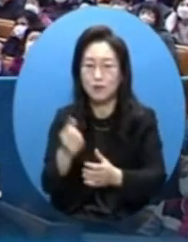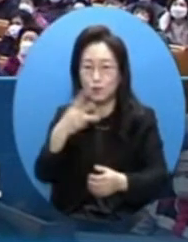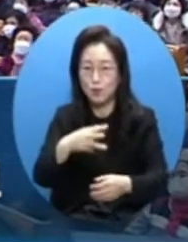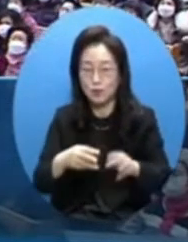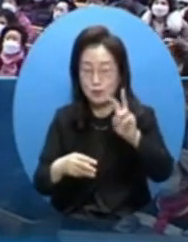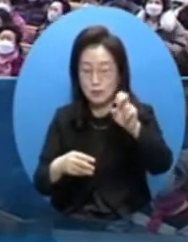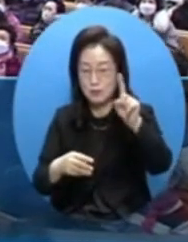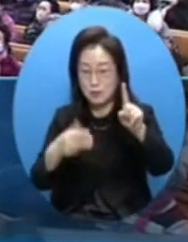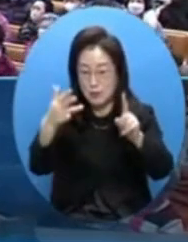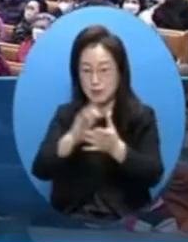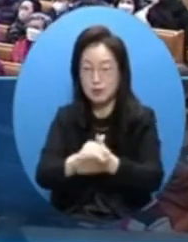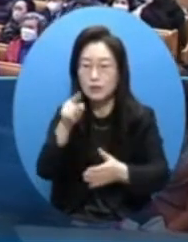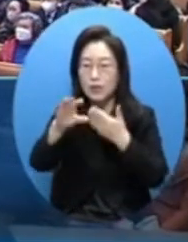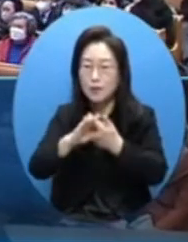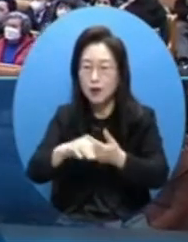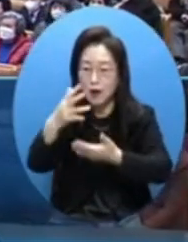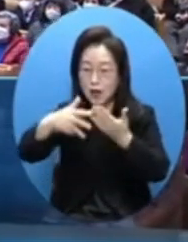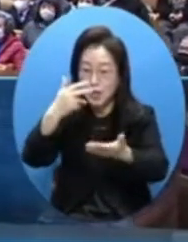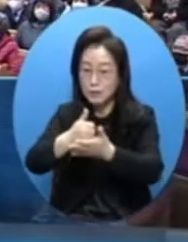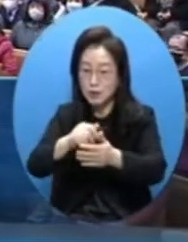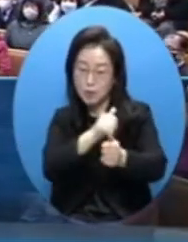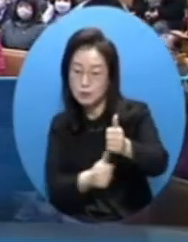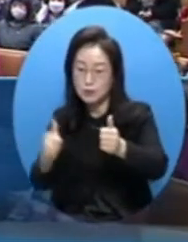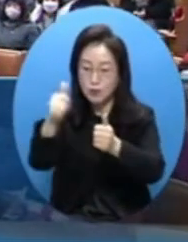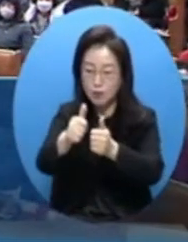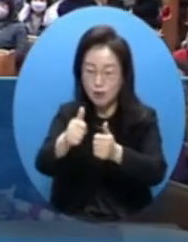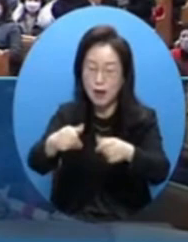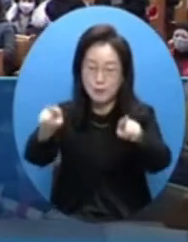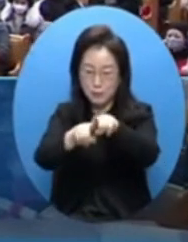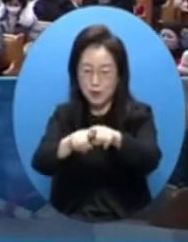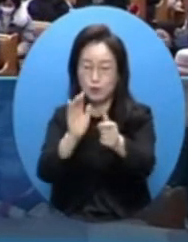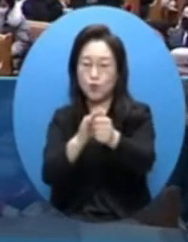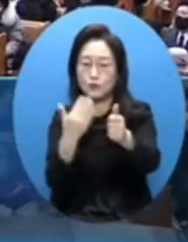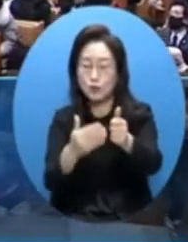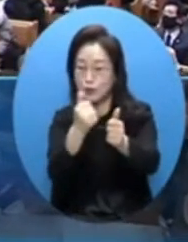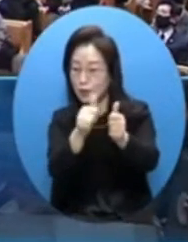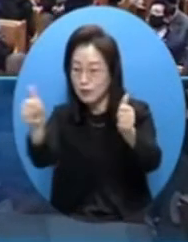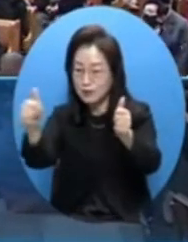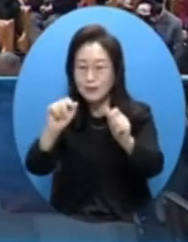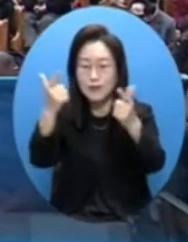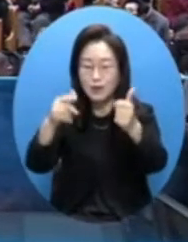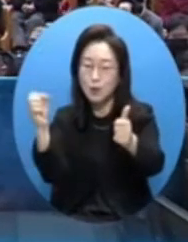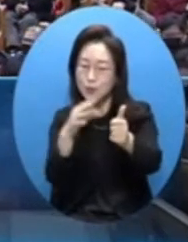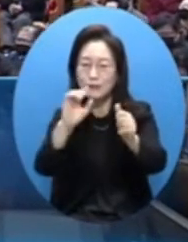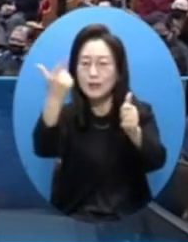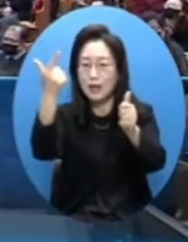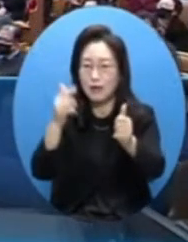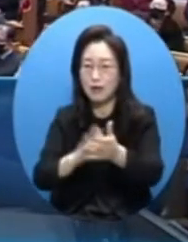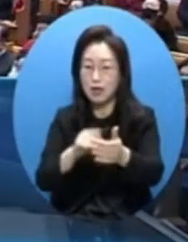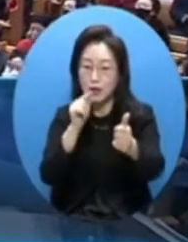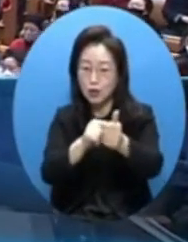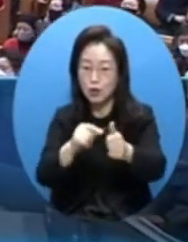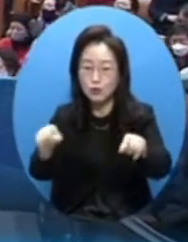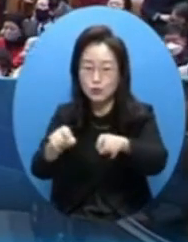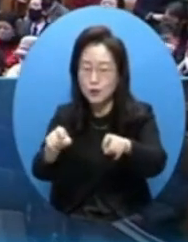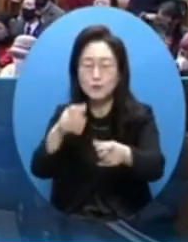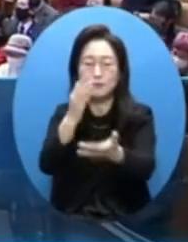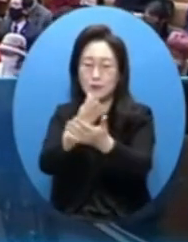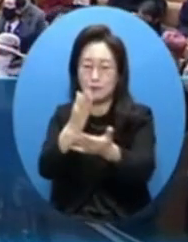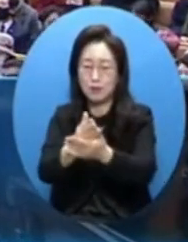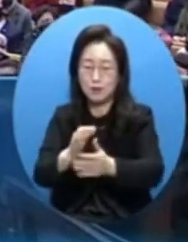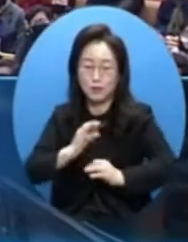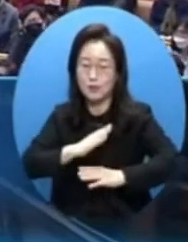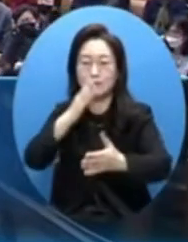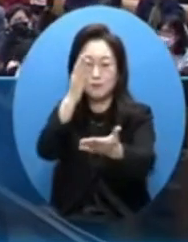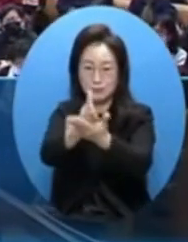8절입니다. 그리하면 여호와 그가 내 앞에서 가시며 너와 함께 하사 너를 떠나지 아니하시며 버리지 아니하시리니 너는 두려워하지 말라,